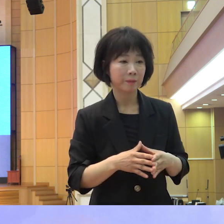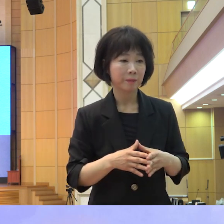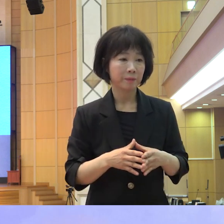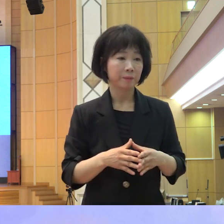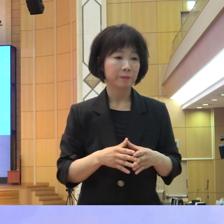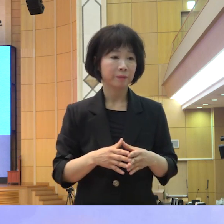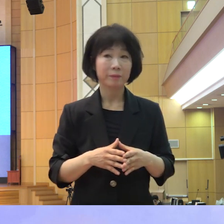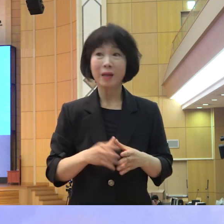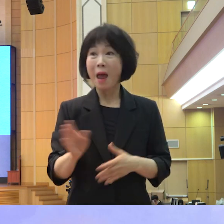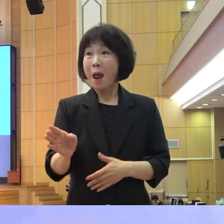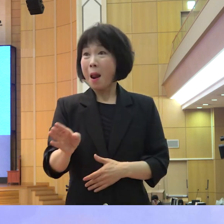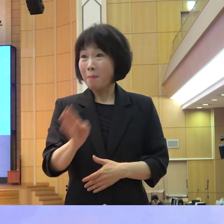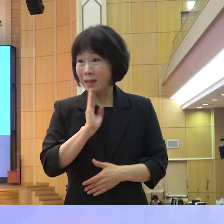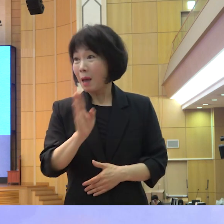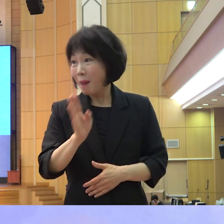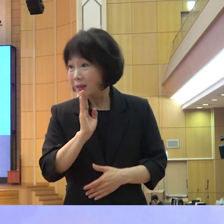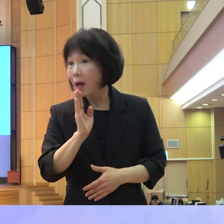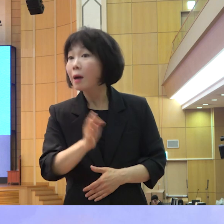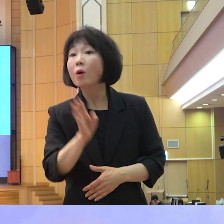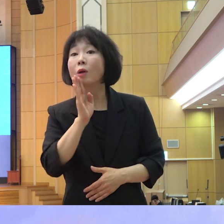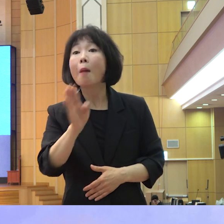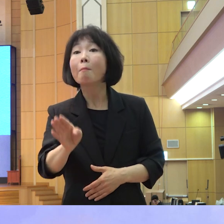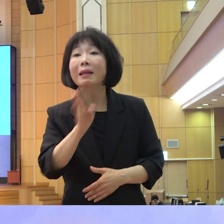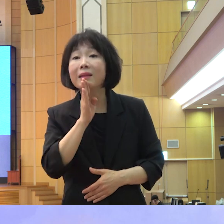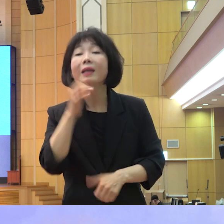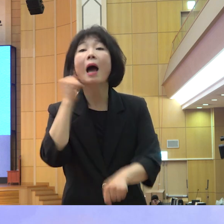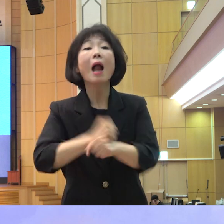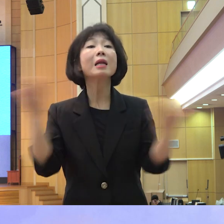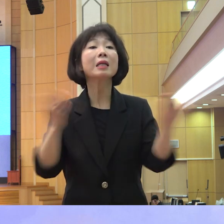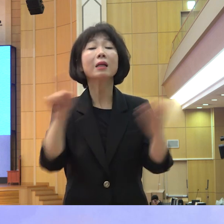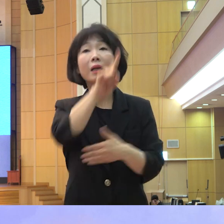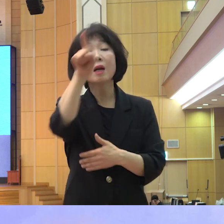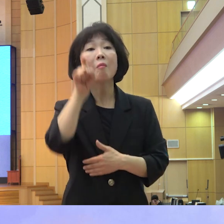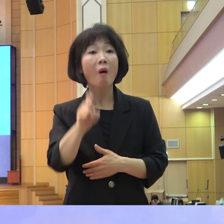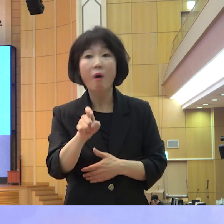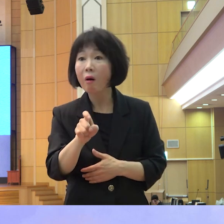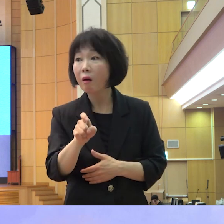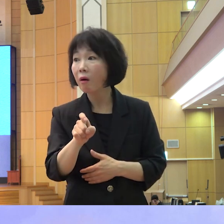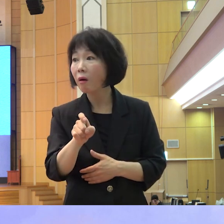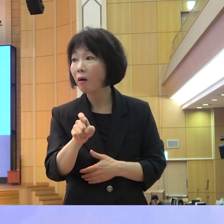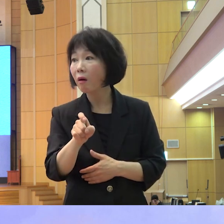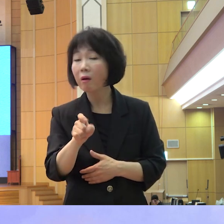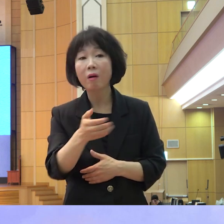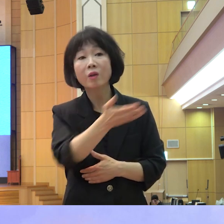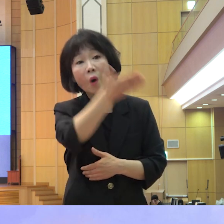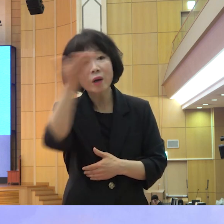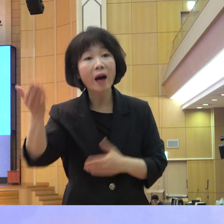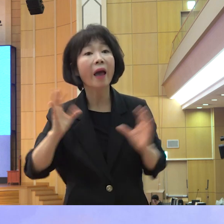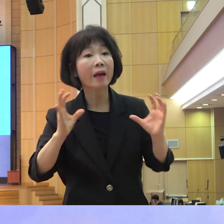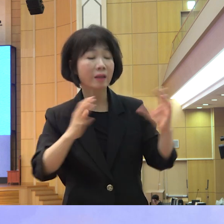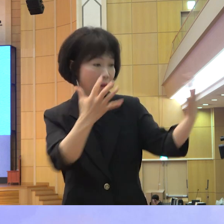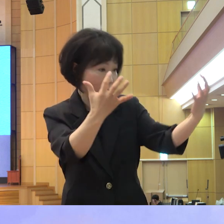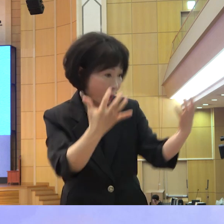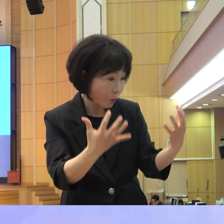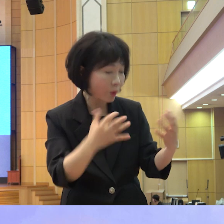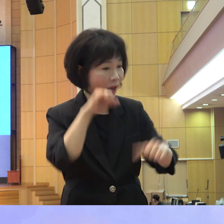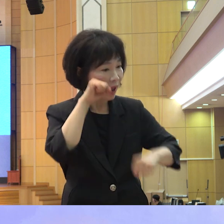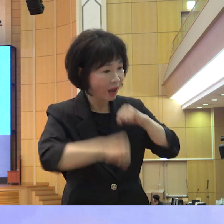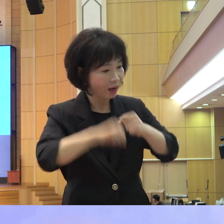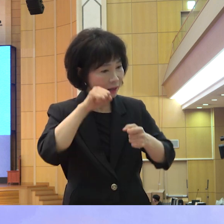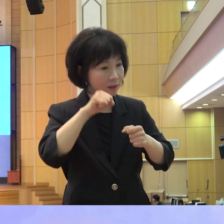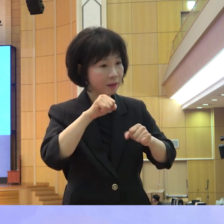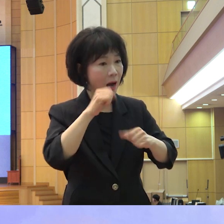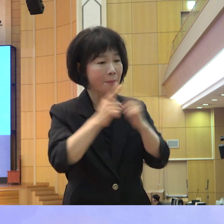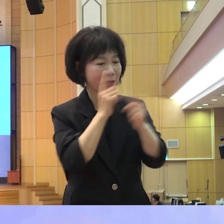할렐루야. 마땅히 해야 될 일이 있는데 마땅히 뭘 가르치래요? 행할 길을 가르치라.